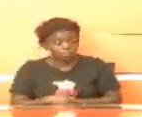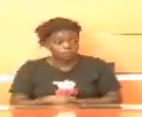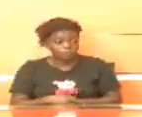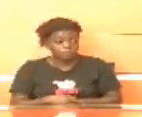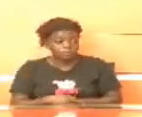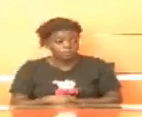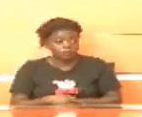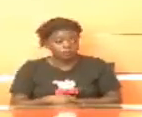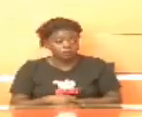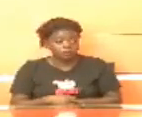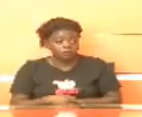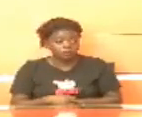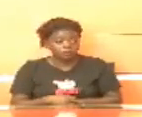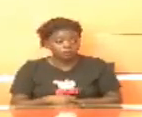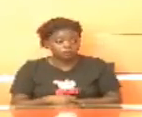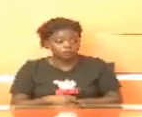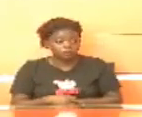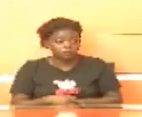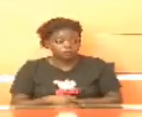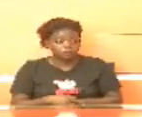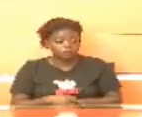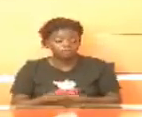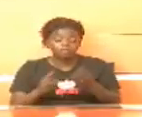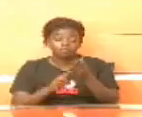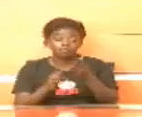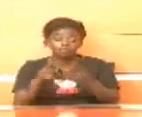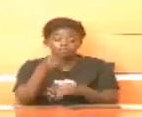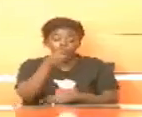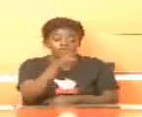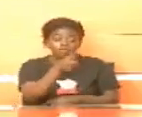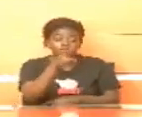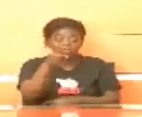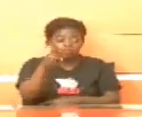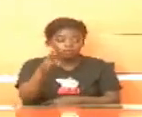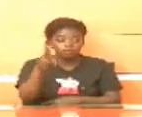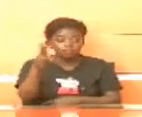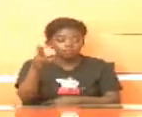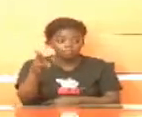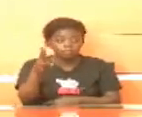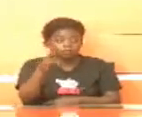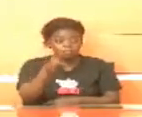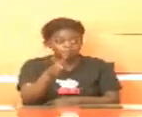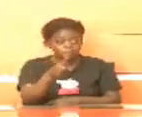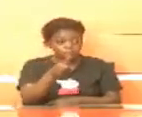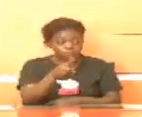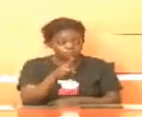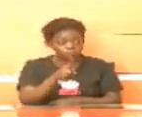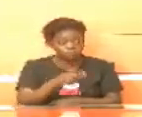agenda kasalamu kubasaisa makansi nagenda kasala salamu obuntu